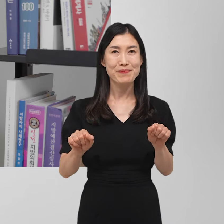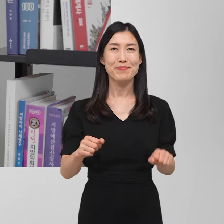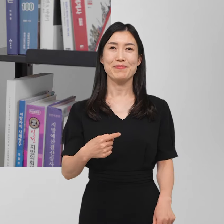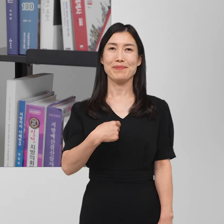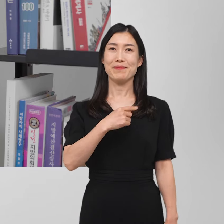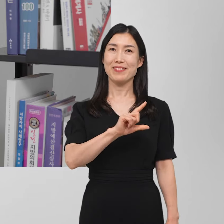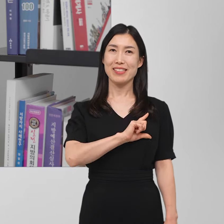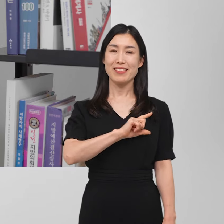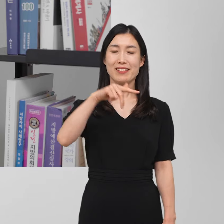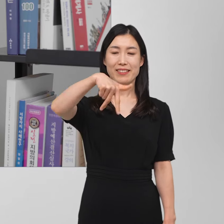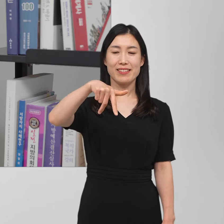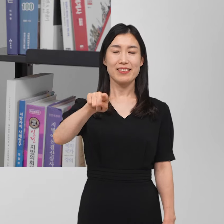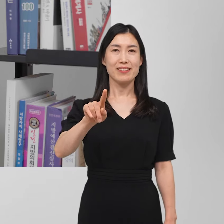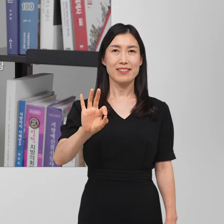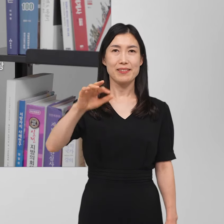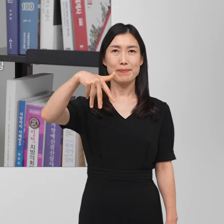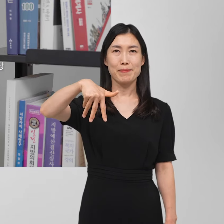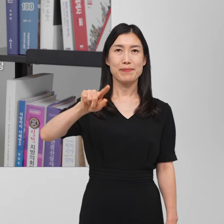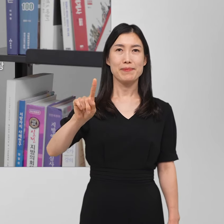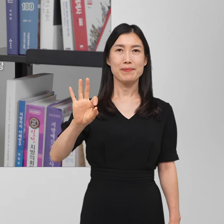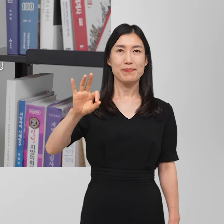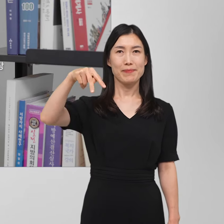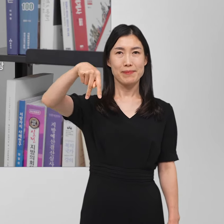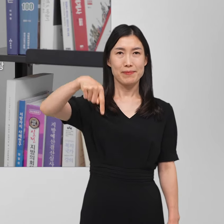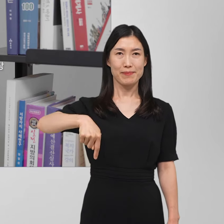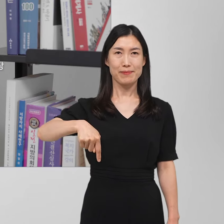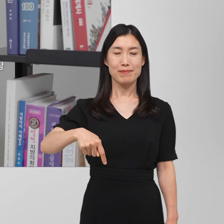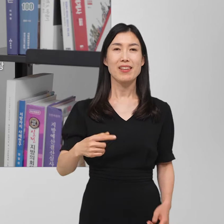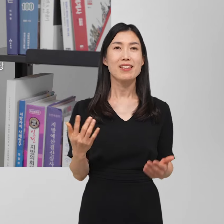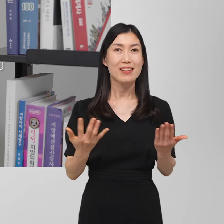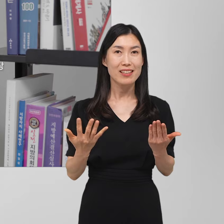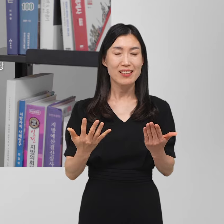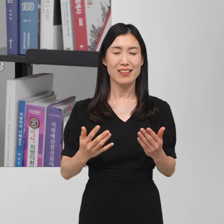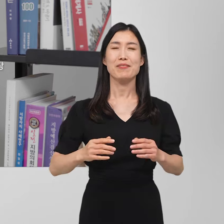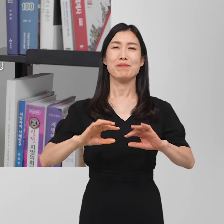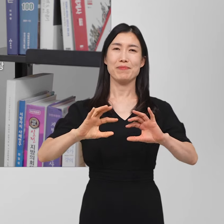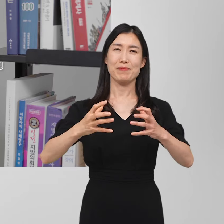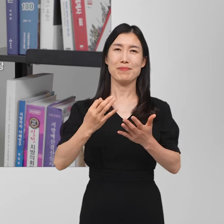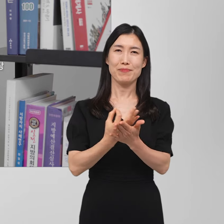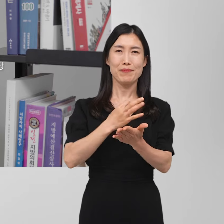안녕하세요. 저는 나라살림연구소의 정창수 수장이라고 합니다.